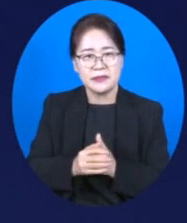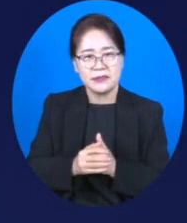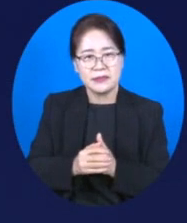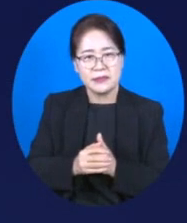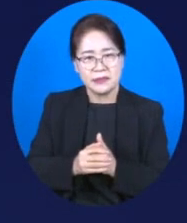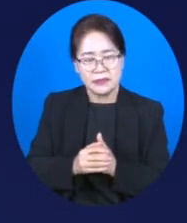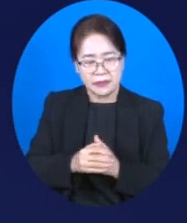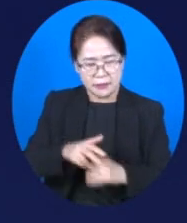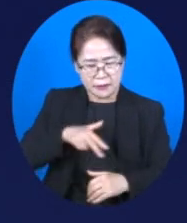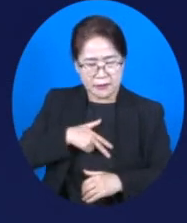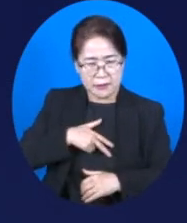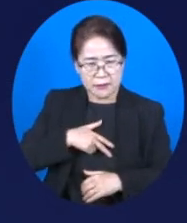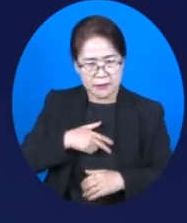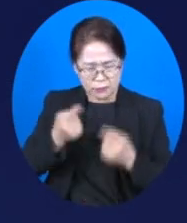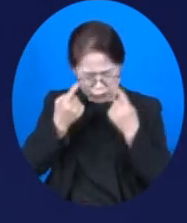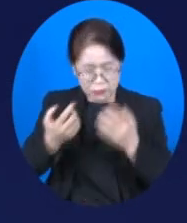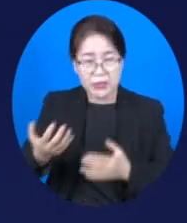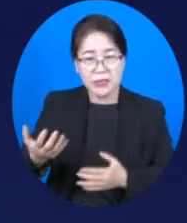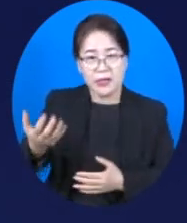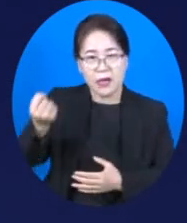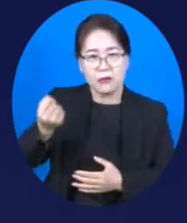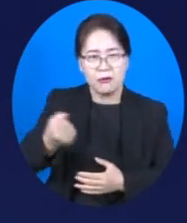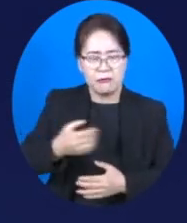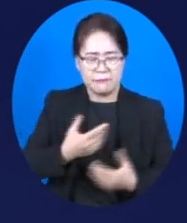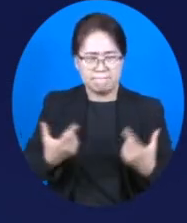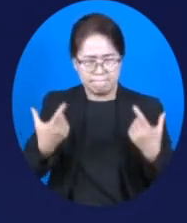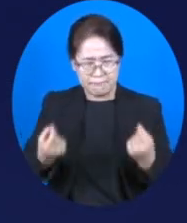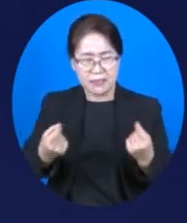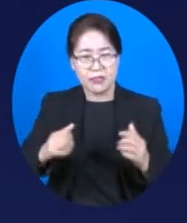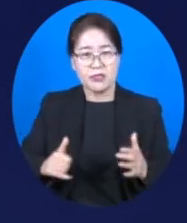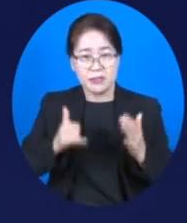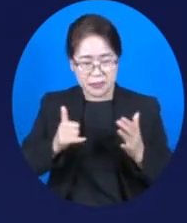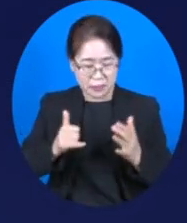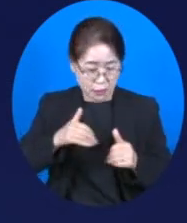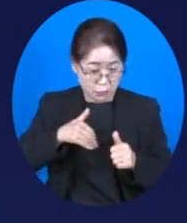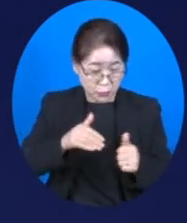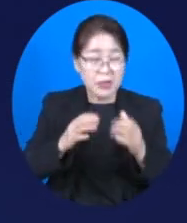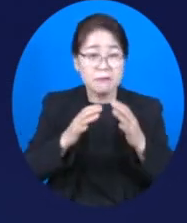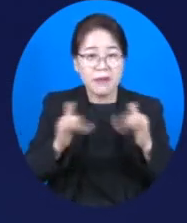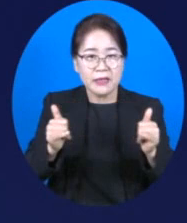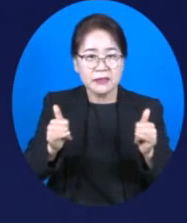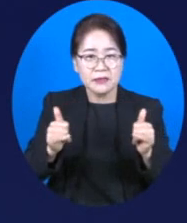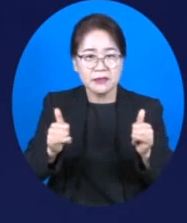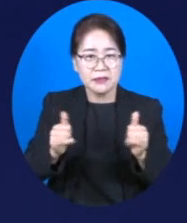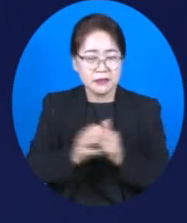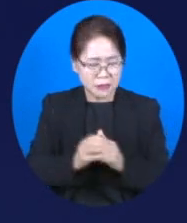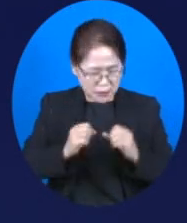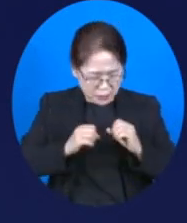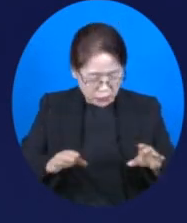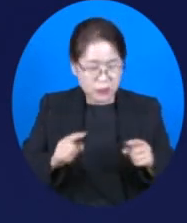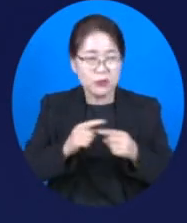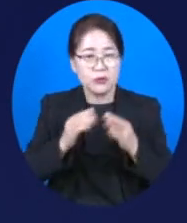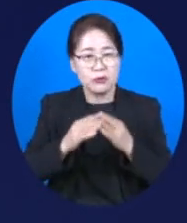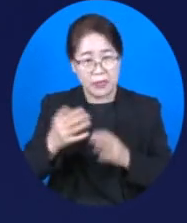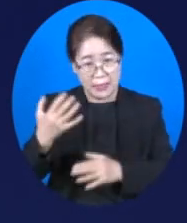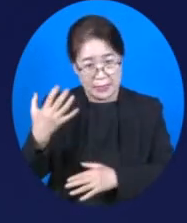자신의 정체성을 분명히 하시고 당당하게 이 세상에 보냄을 받은 흩어진 교회로서